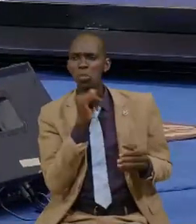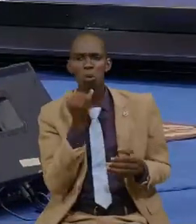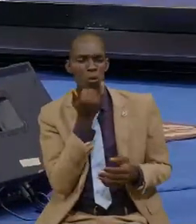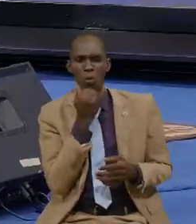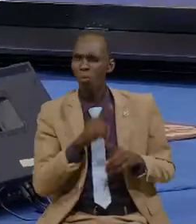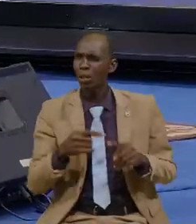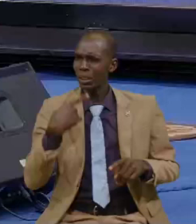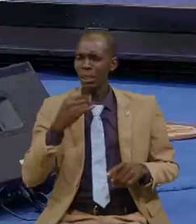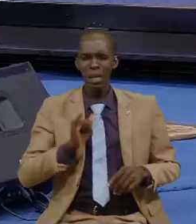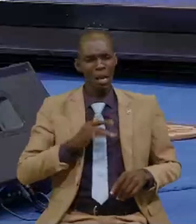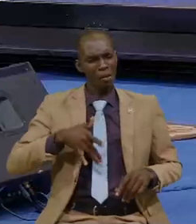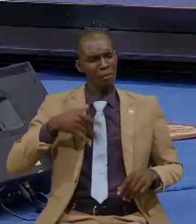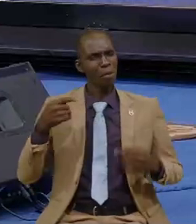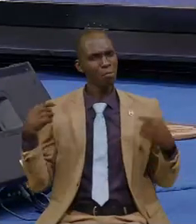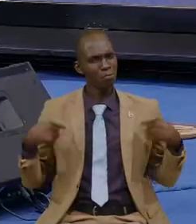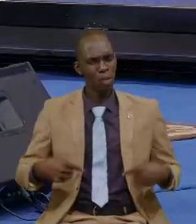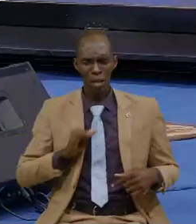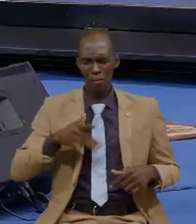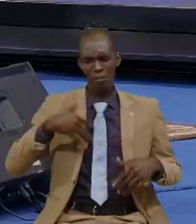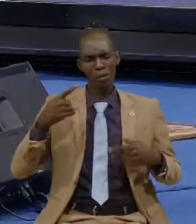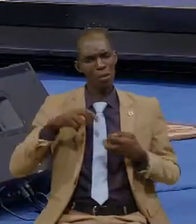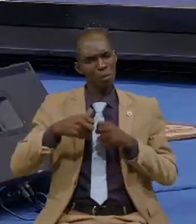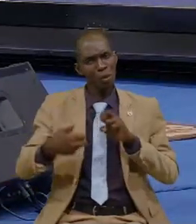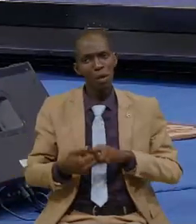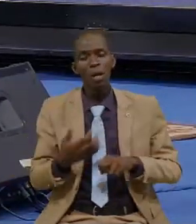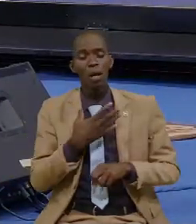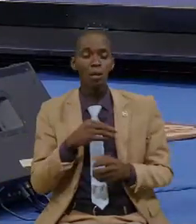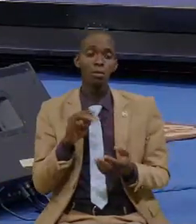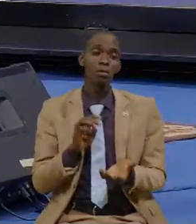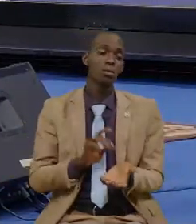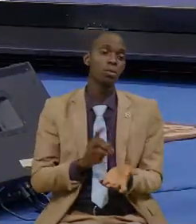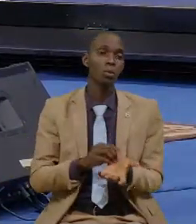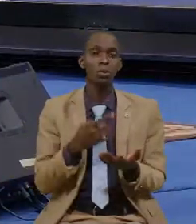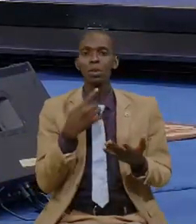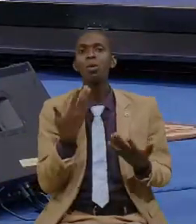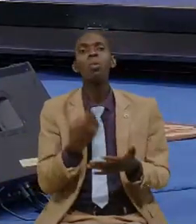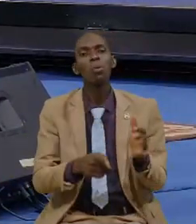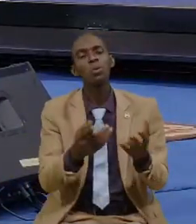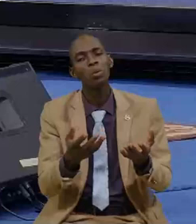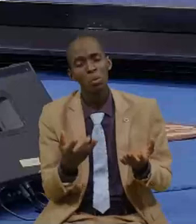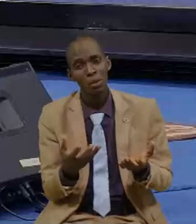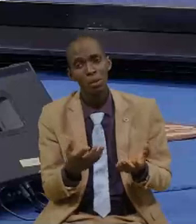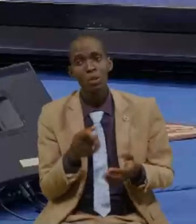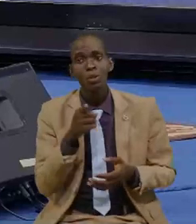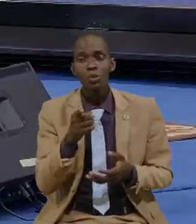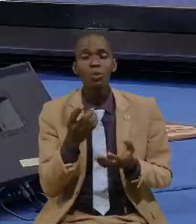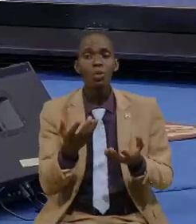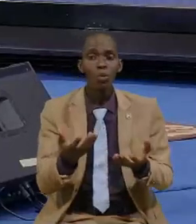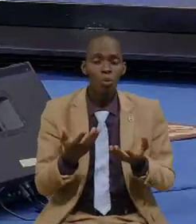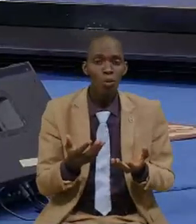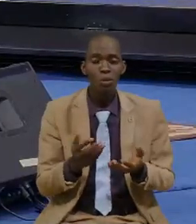voir. Mais tu dis, mais j'éprouve une douleur à ce côté. Et on dit, d'accord, qu'est-ce que tu cherches? Est-ce